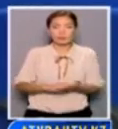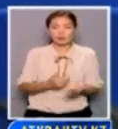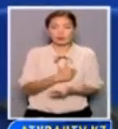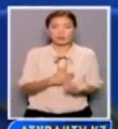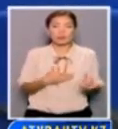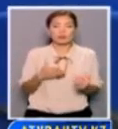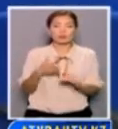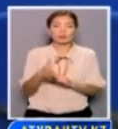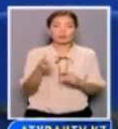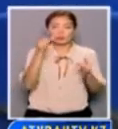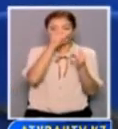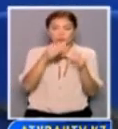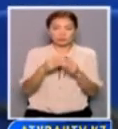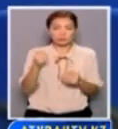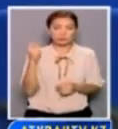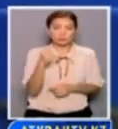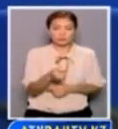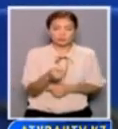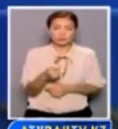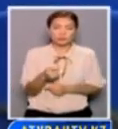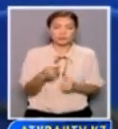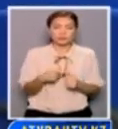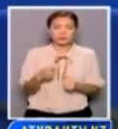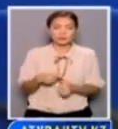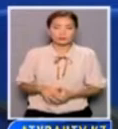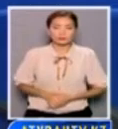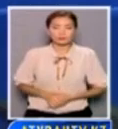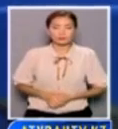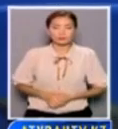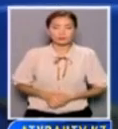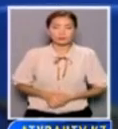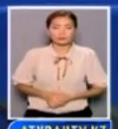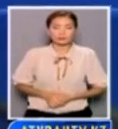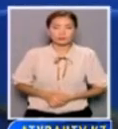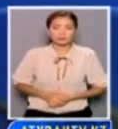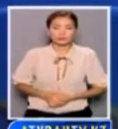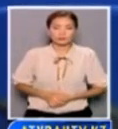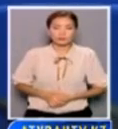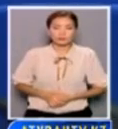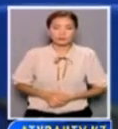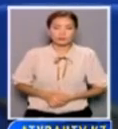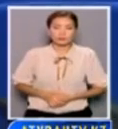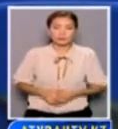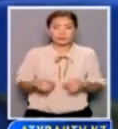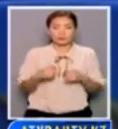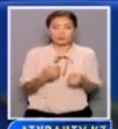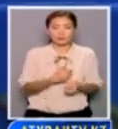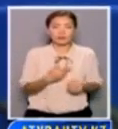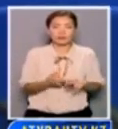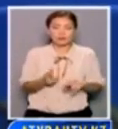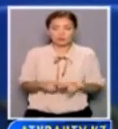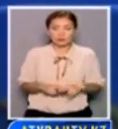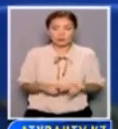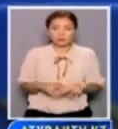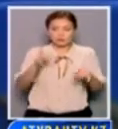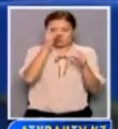қарай осы мына оркестрді жалғастырып, бұрынғы оркестрдің іргетасын құрсақ деп ойлаймын. Негізгі осы